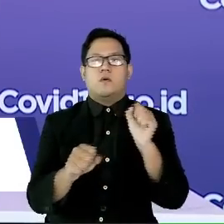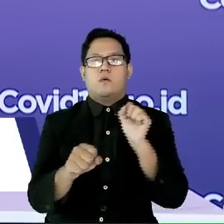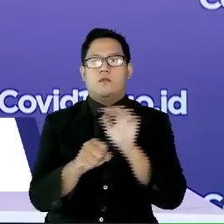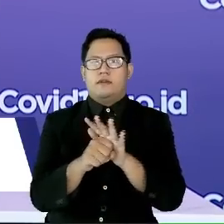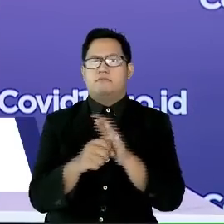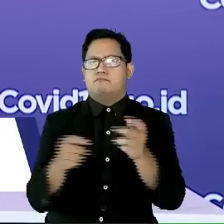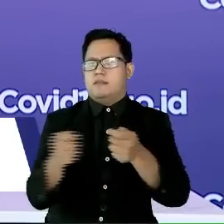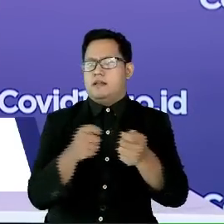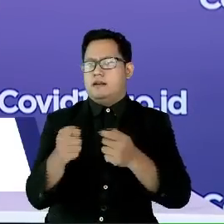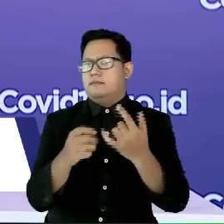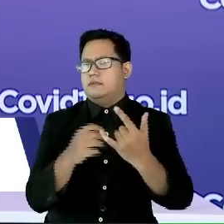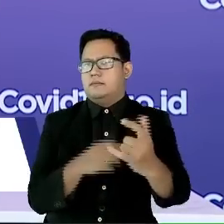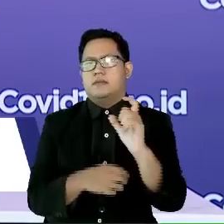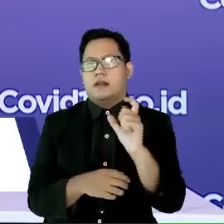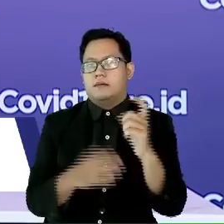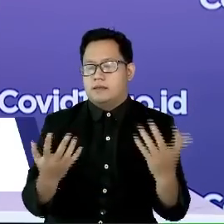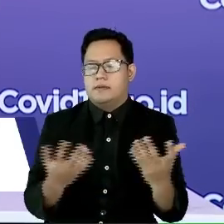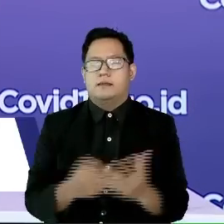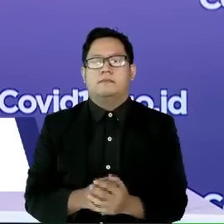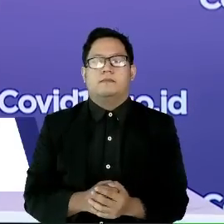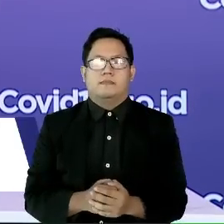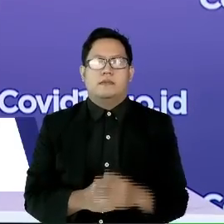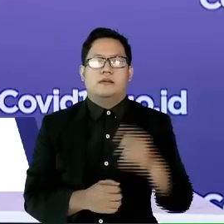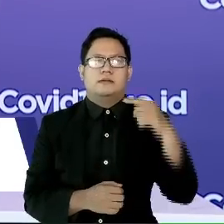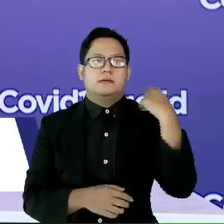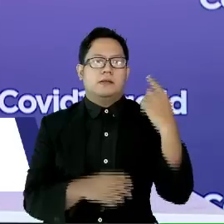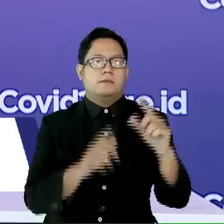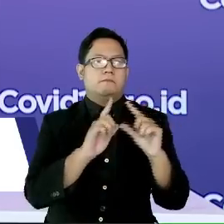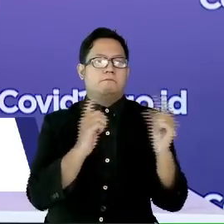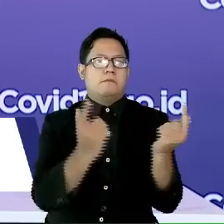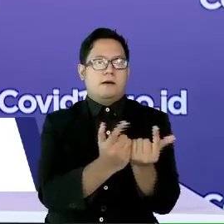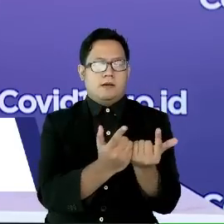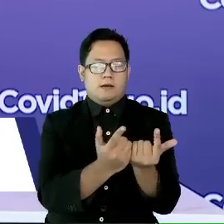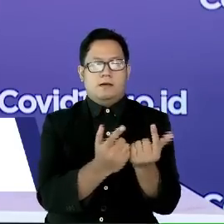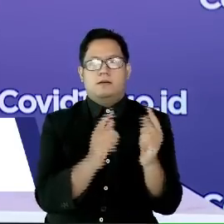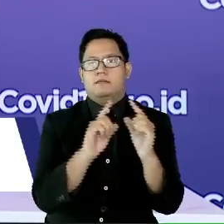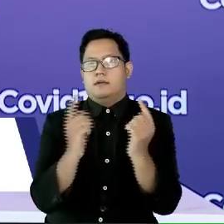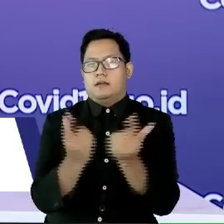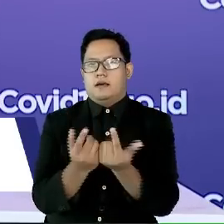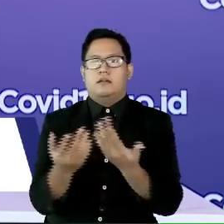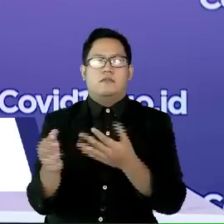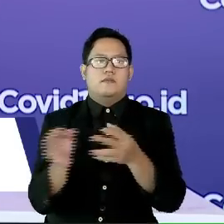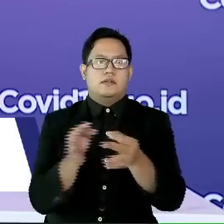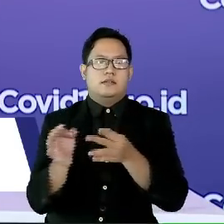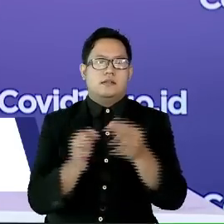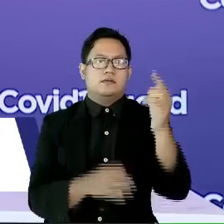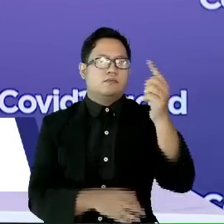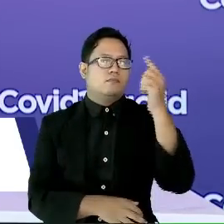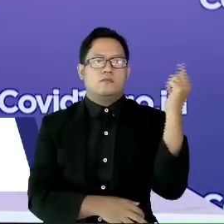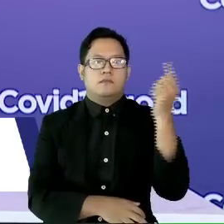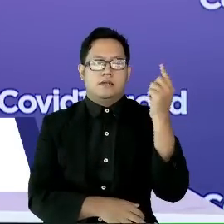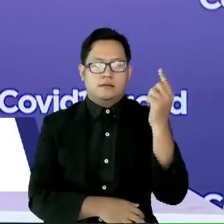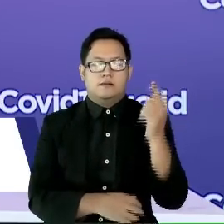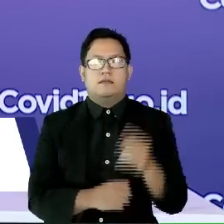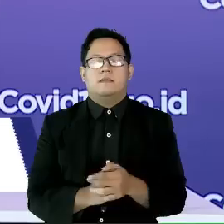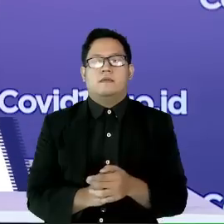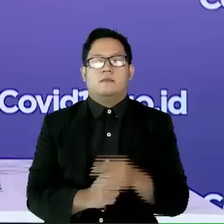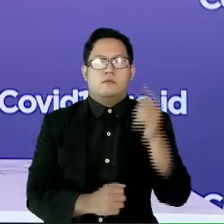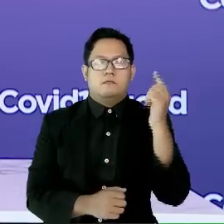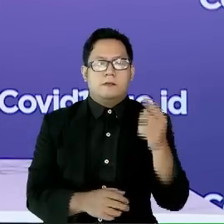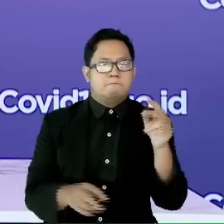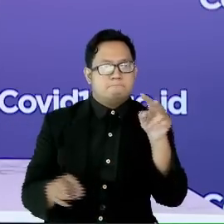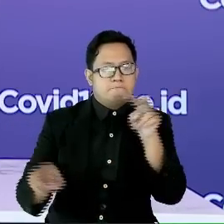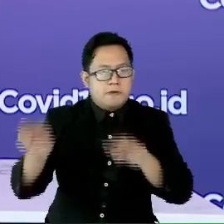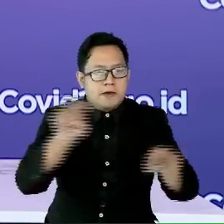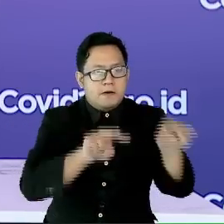tetap terkendali, maka setiap institusi maupun pengelola fasilitas publik perlu untuk melakukan pengawasan